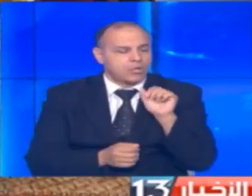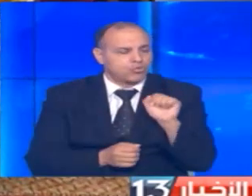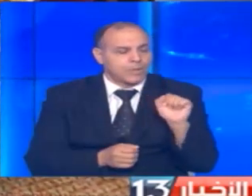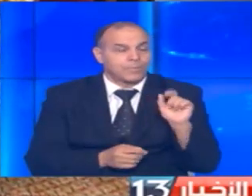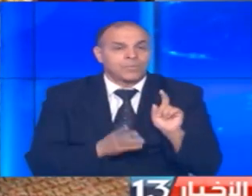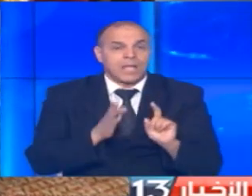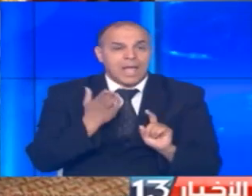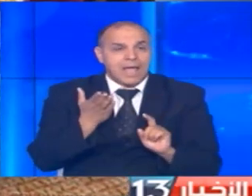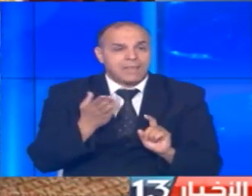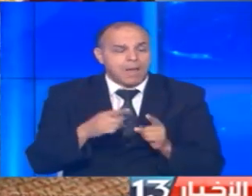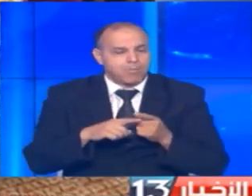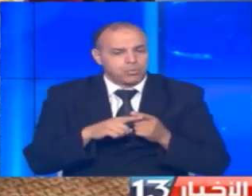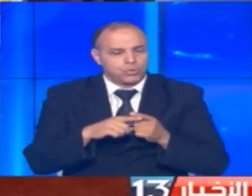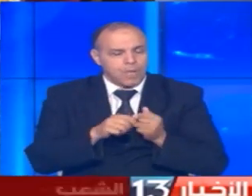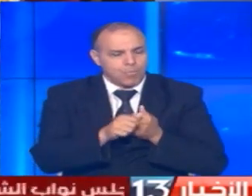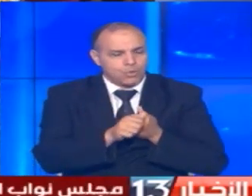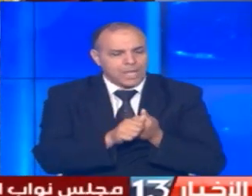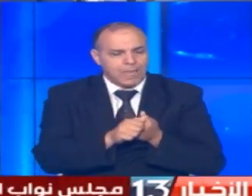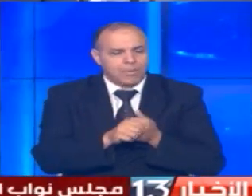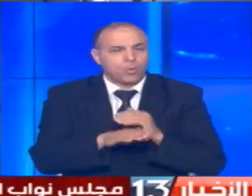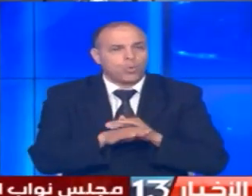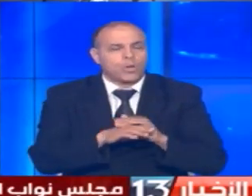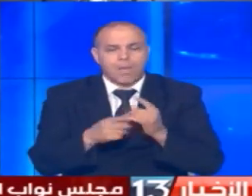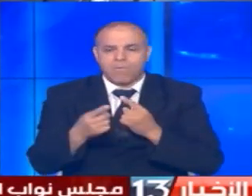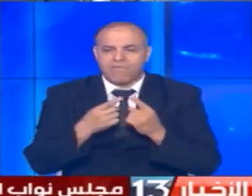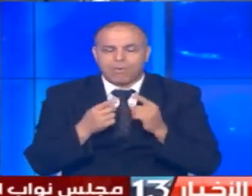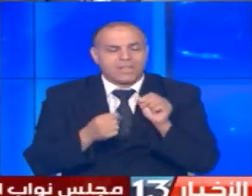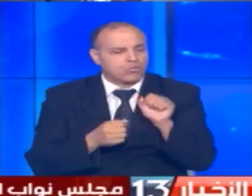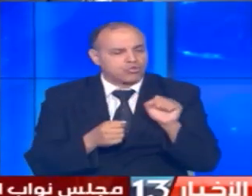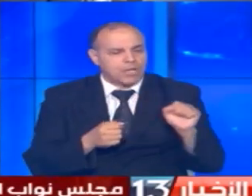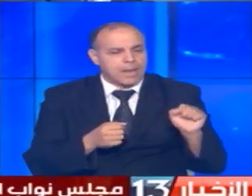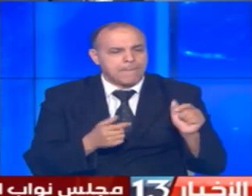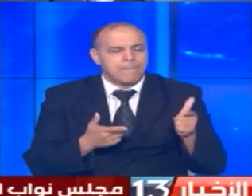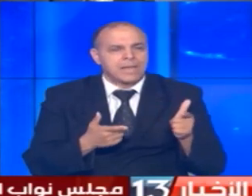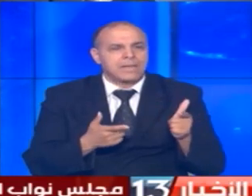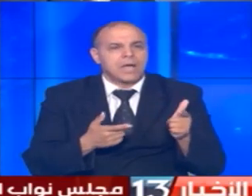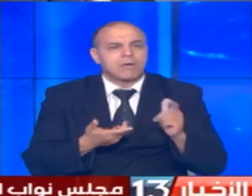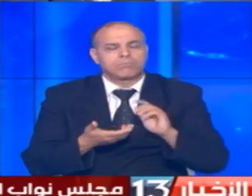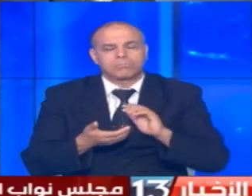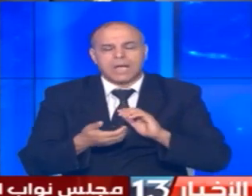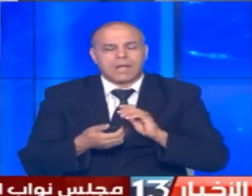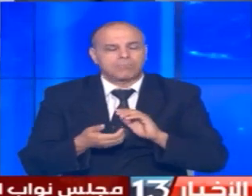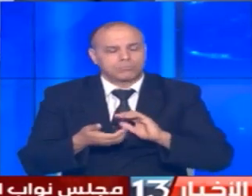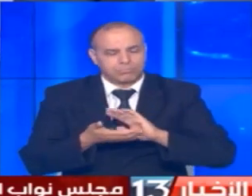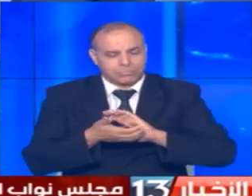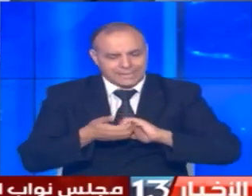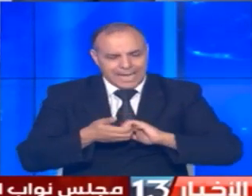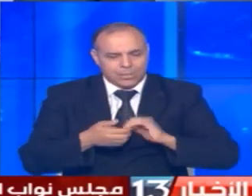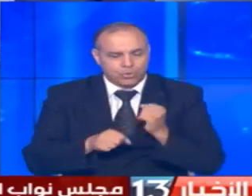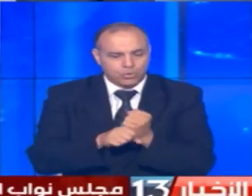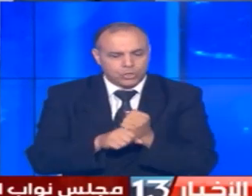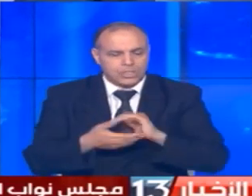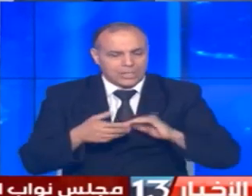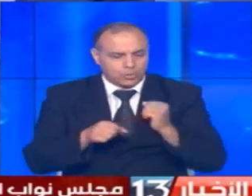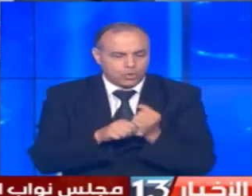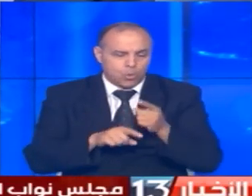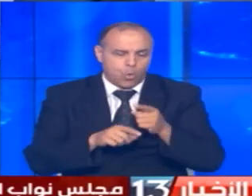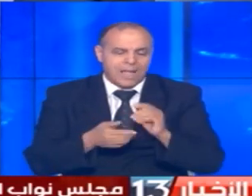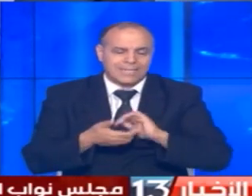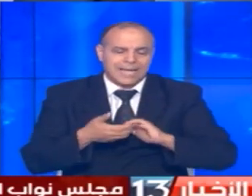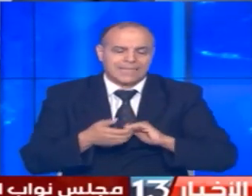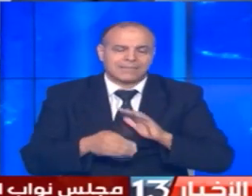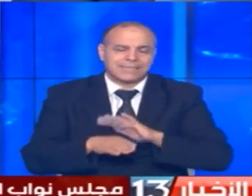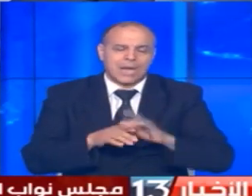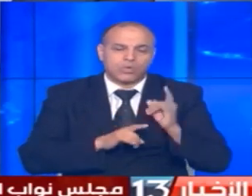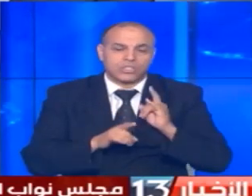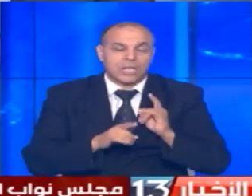والاجتماعية، إضافة إلى متابعة مسار المفاوضات الاجتماعية بين منظمة الأعراف والاتحاد العام التونسي للشغل.